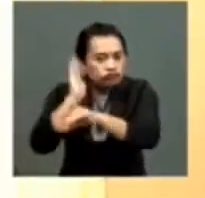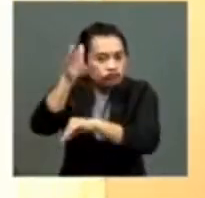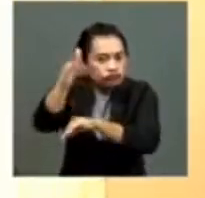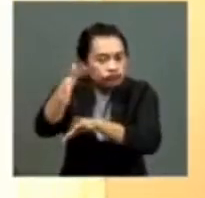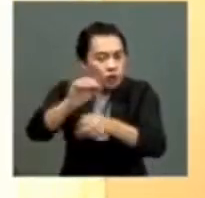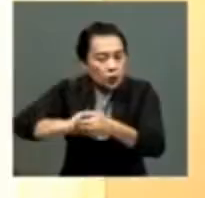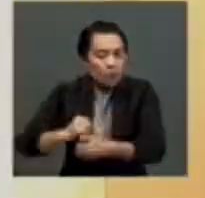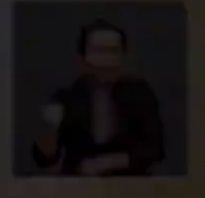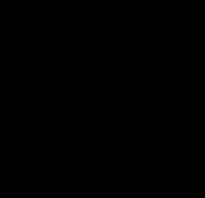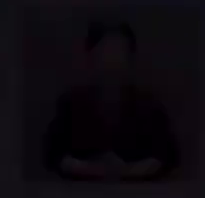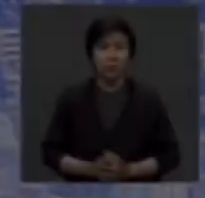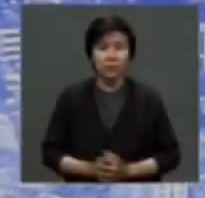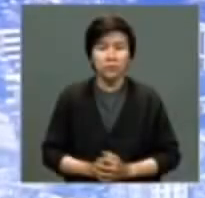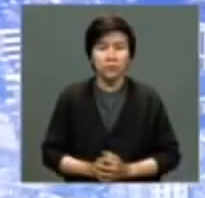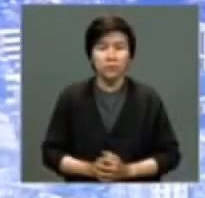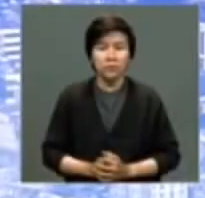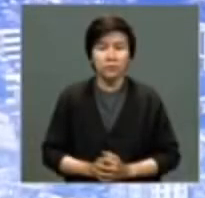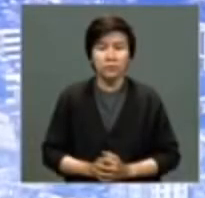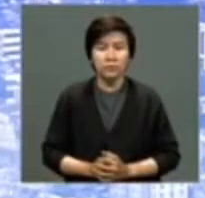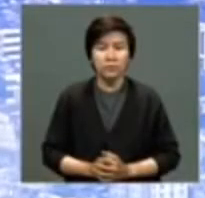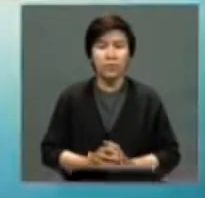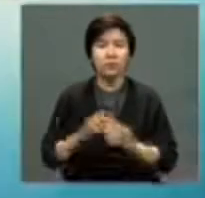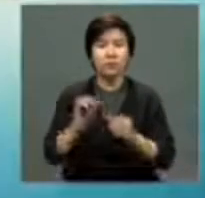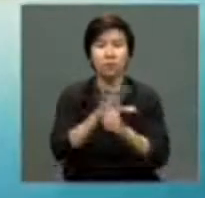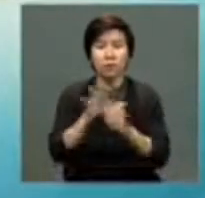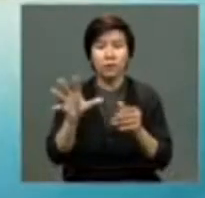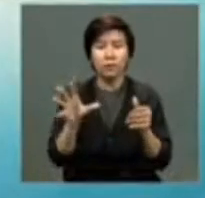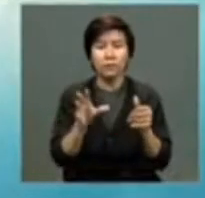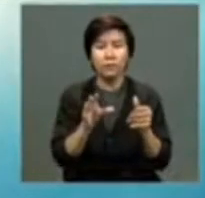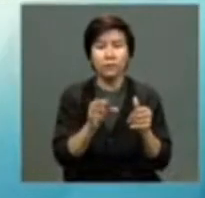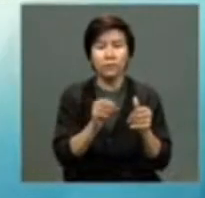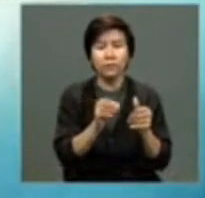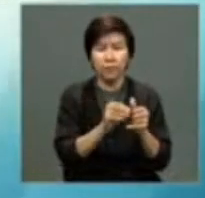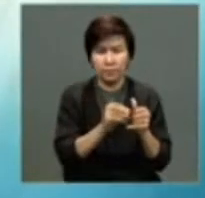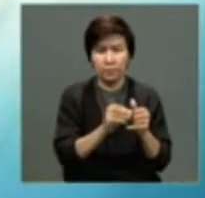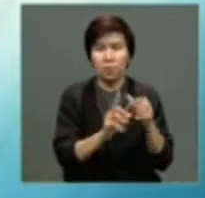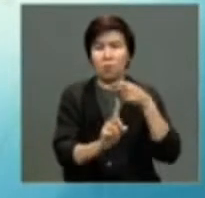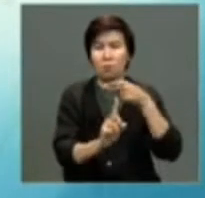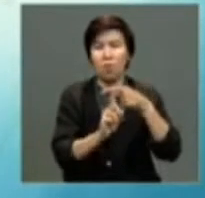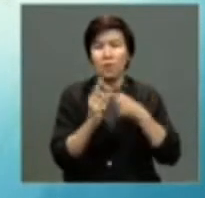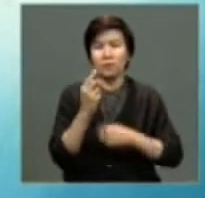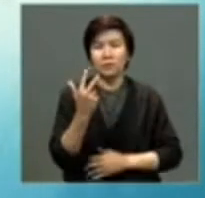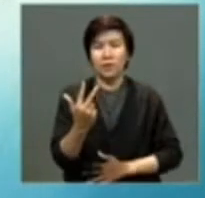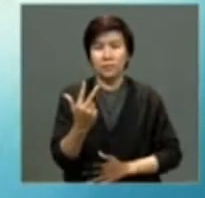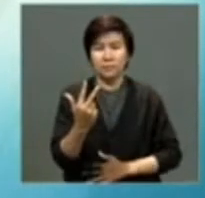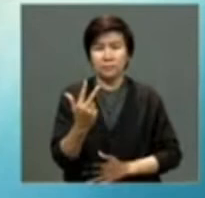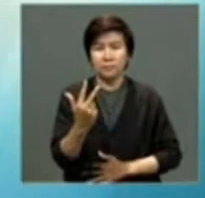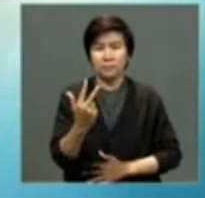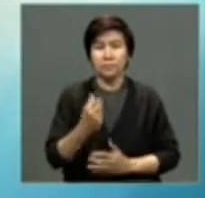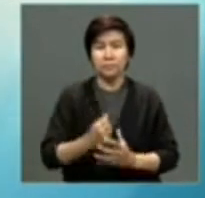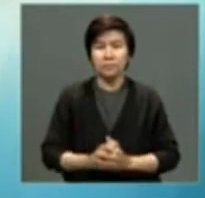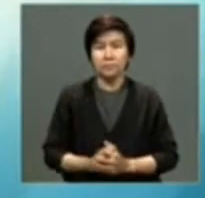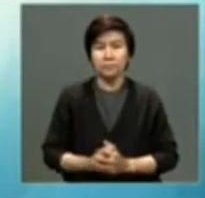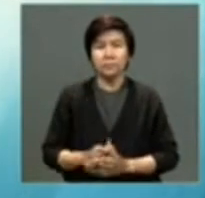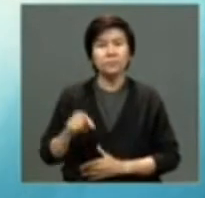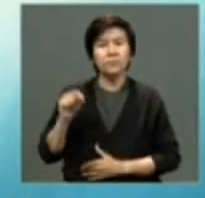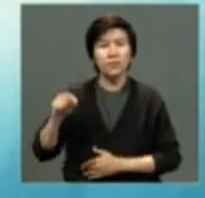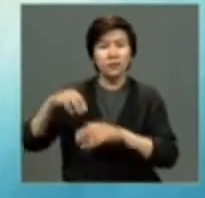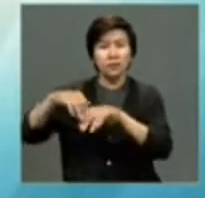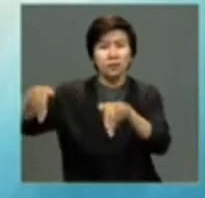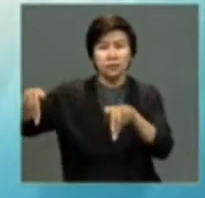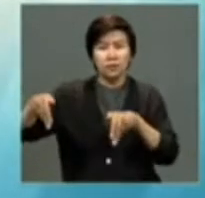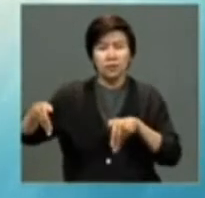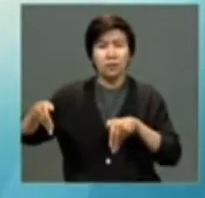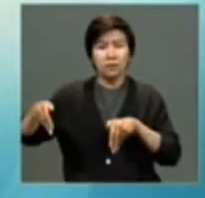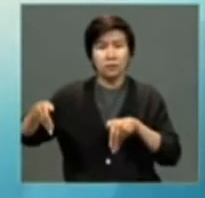ขอบคุณครับ มีเคสใหม่ขึ้นมา3รายครับเป็นทั้ง3รายนี้อยู่ในสเตทควอรันทีนก็คือสถาน